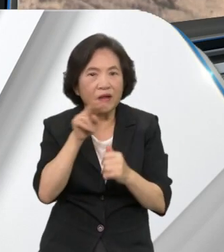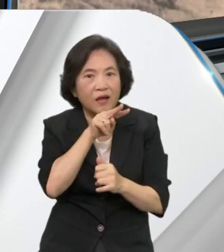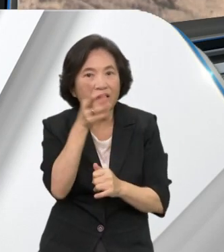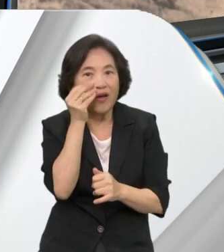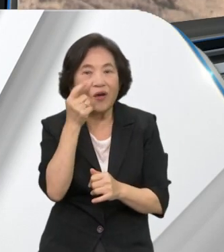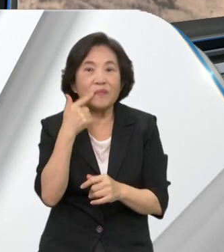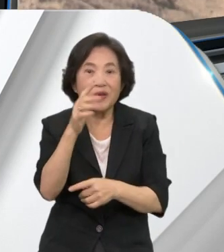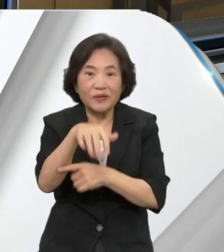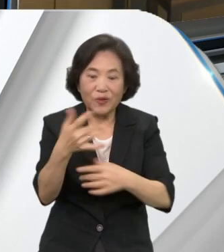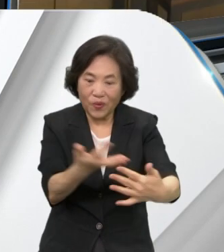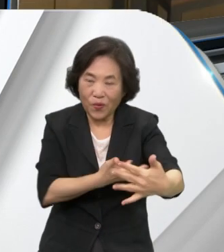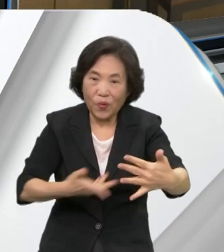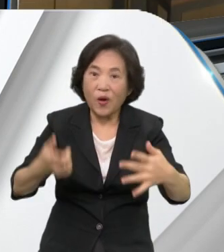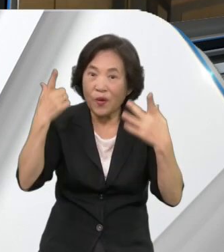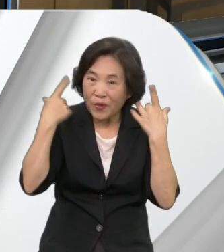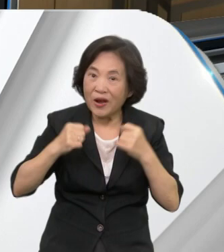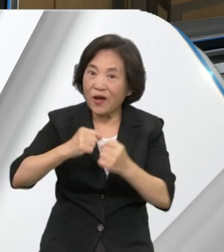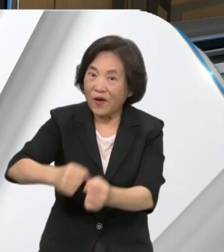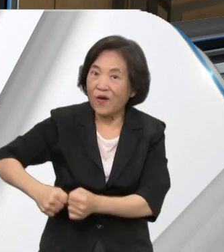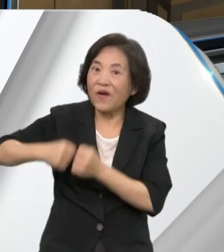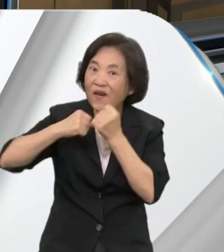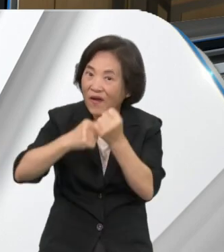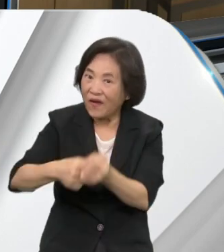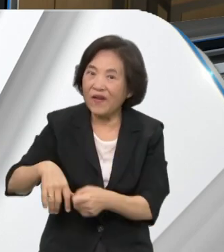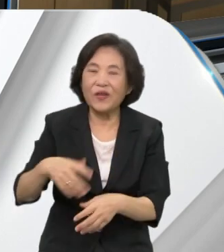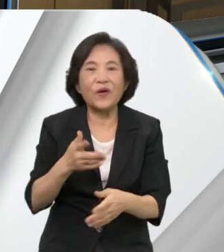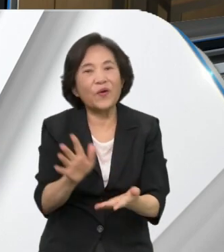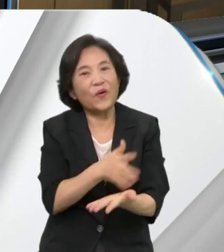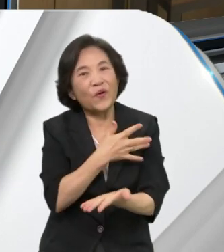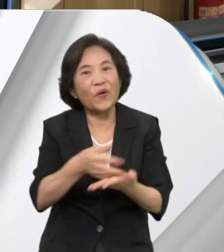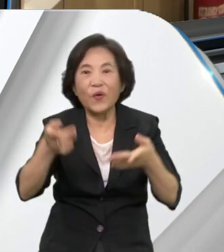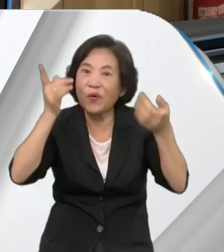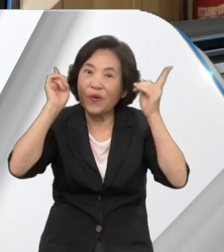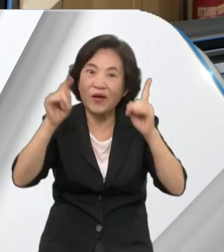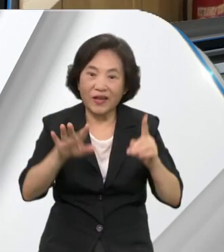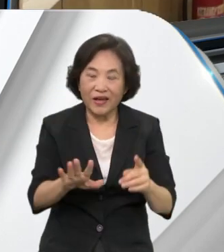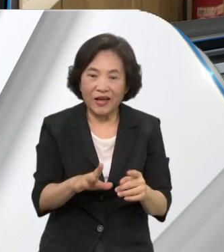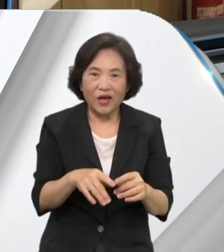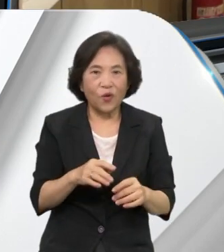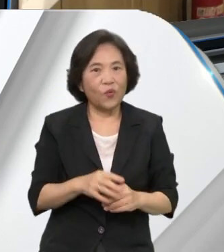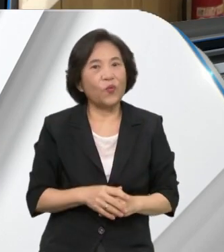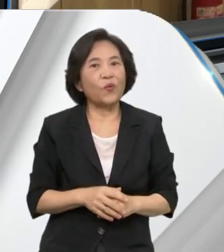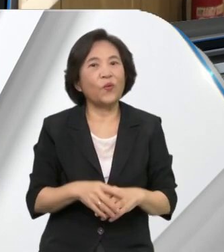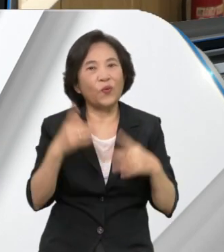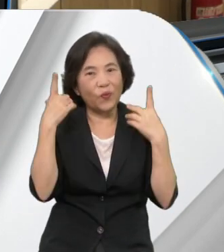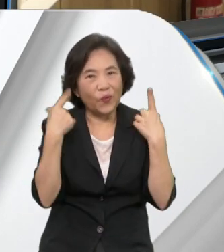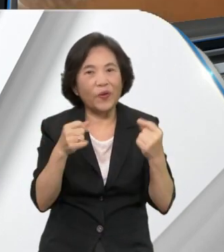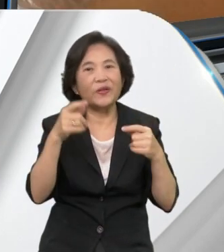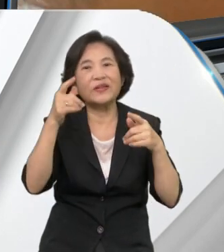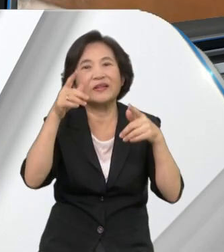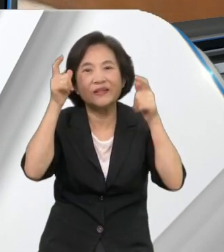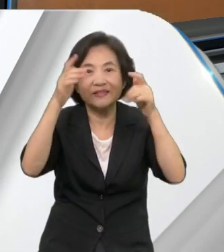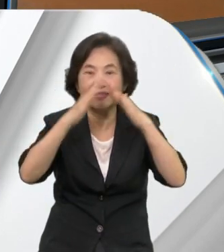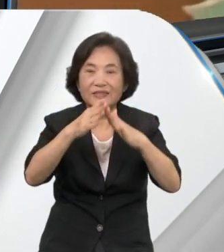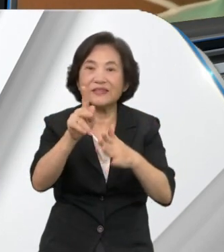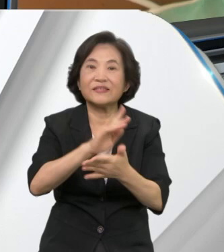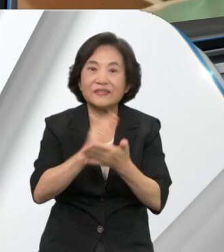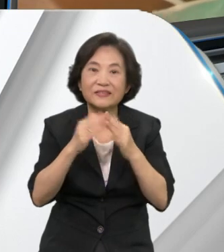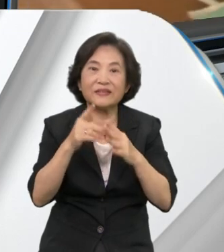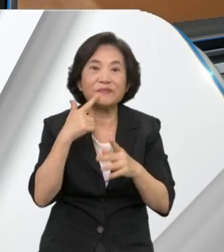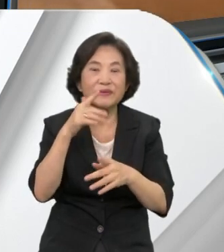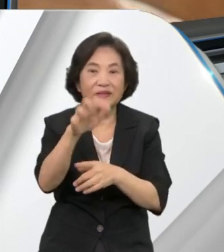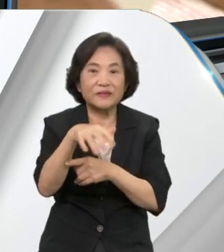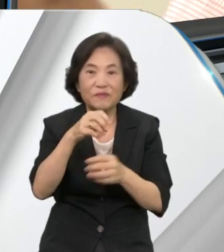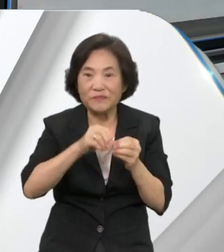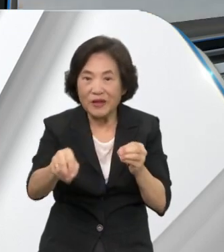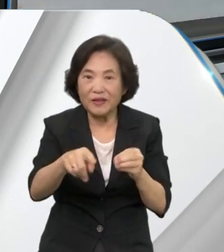台北的美女服，原来还有人畅想在人客有福哦。那最近由高雄市立图书馆美女分馆